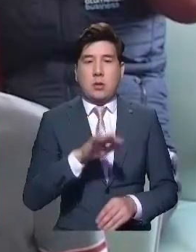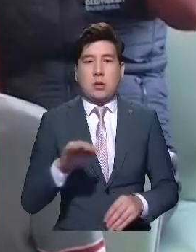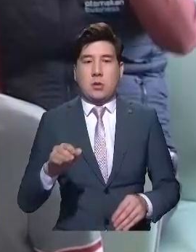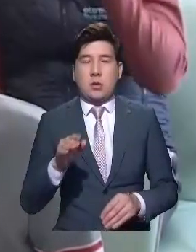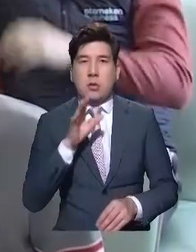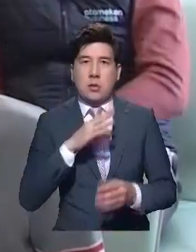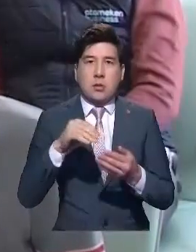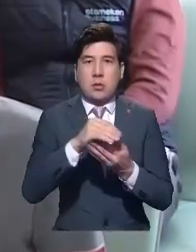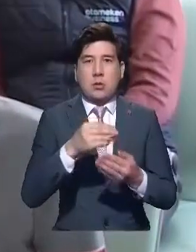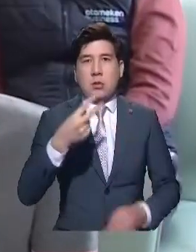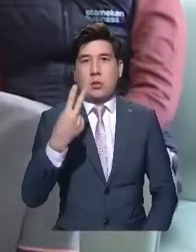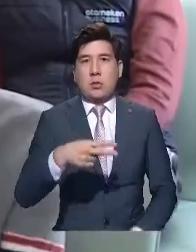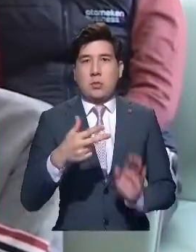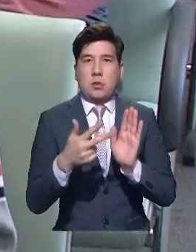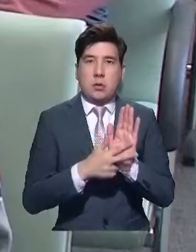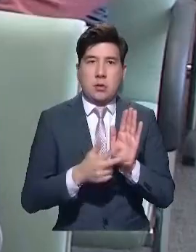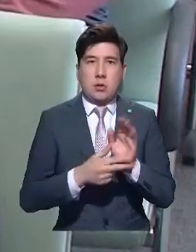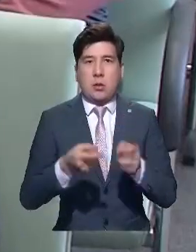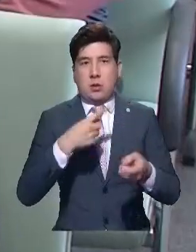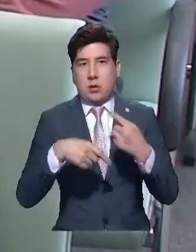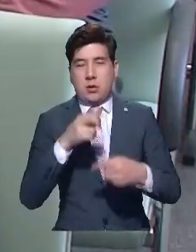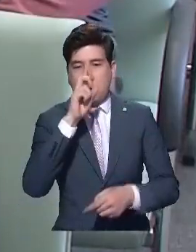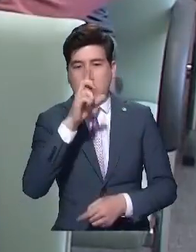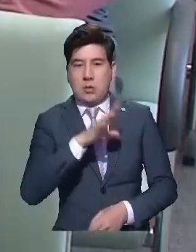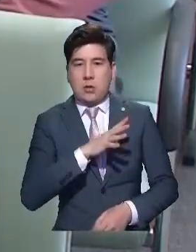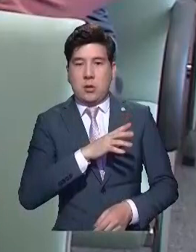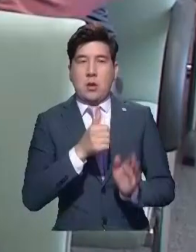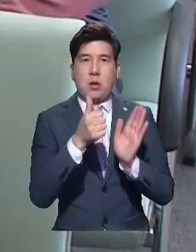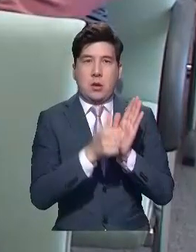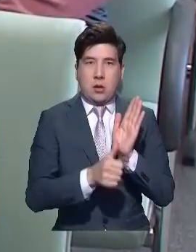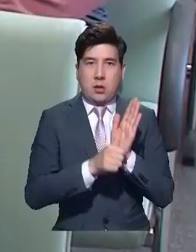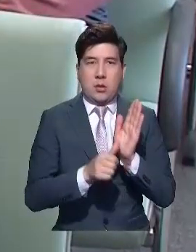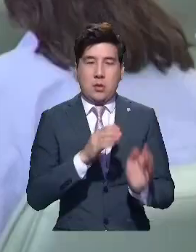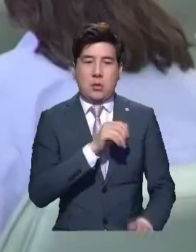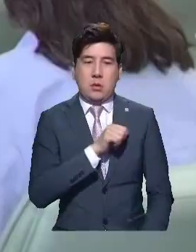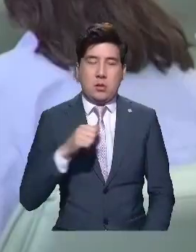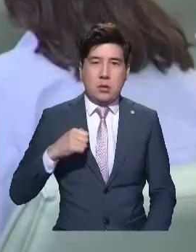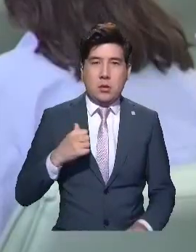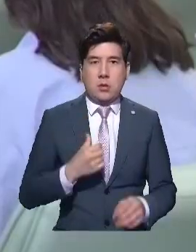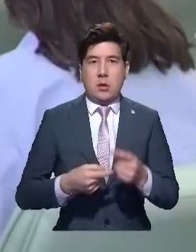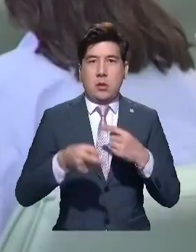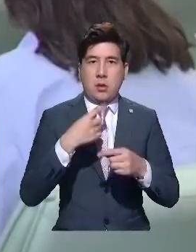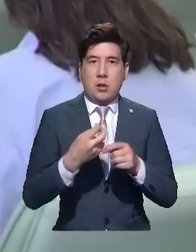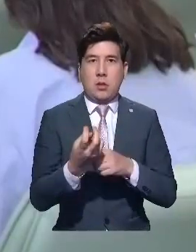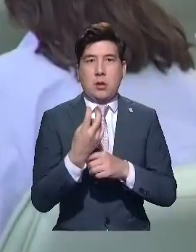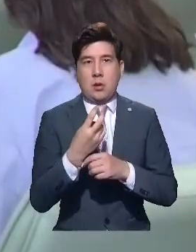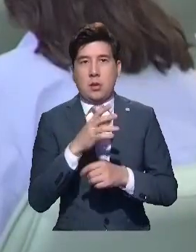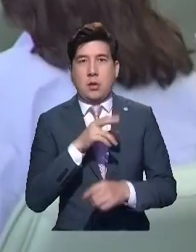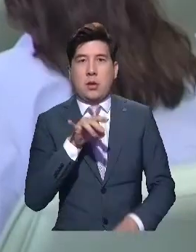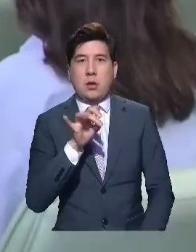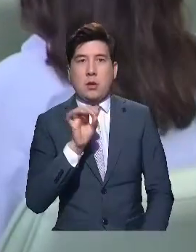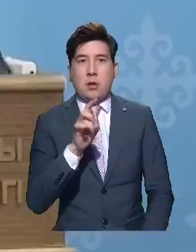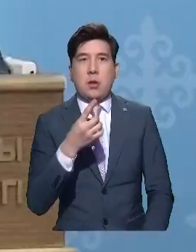elşiliktin kömegimen 28 adam elge oraldı, tağı 60 turğun özdörü qaytı. Myanma men Laosta äli qaytpağan